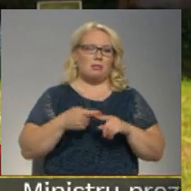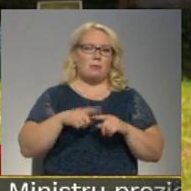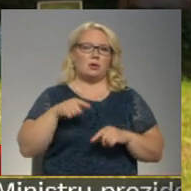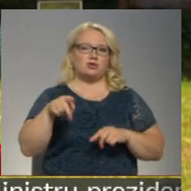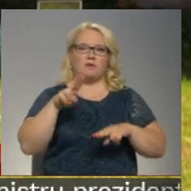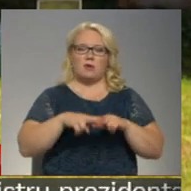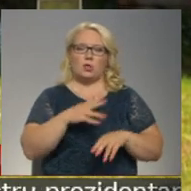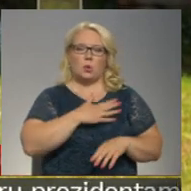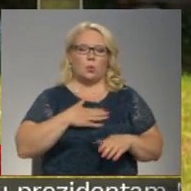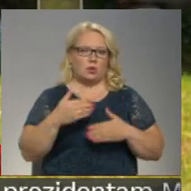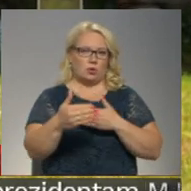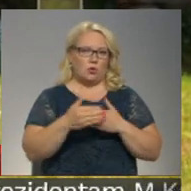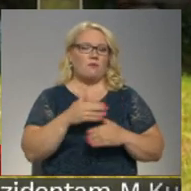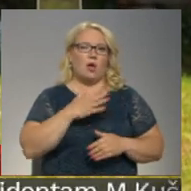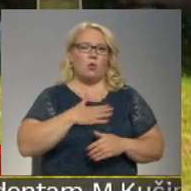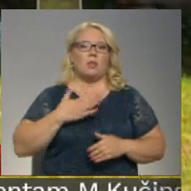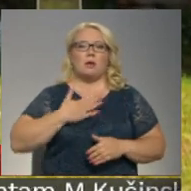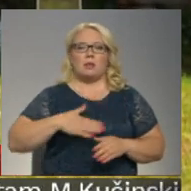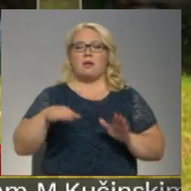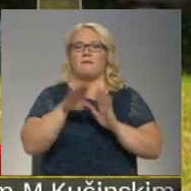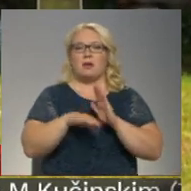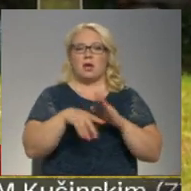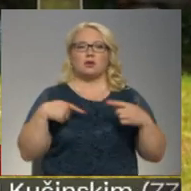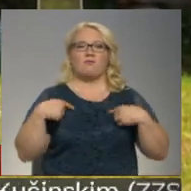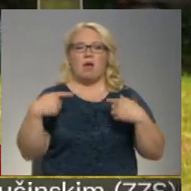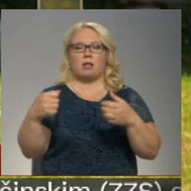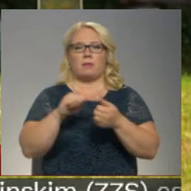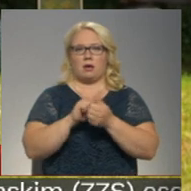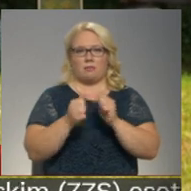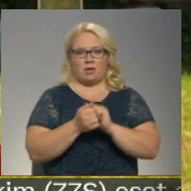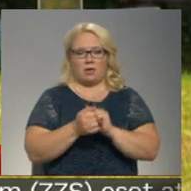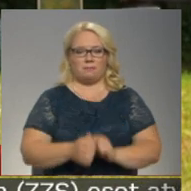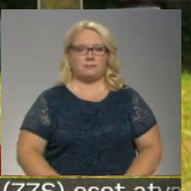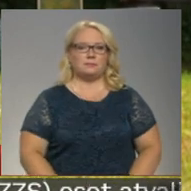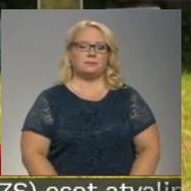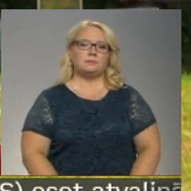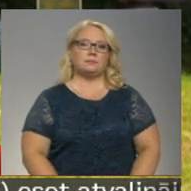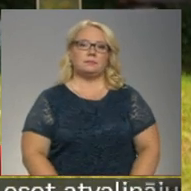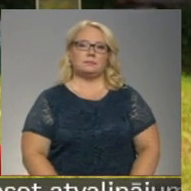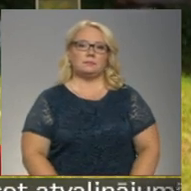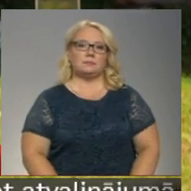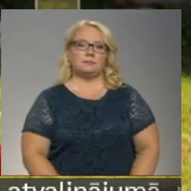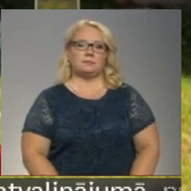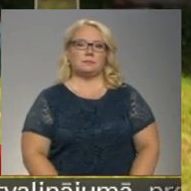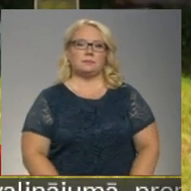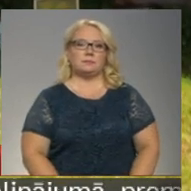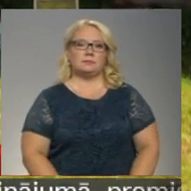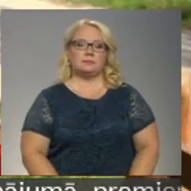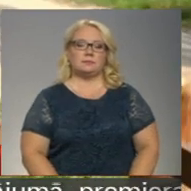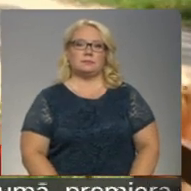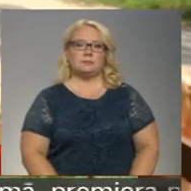šī vieta ir ļoti tuva, ļoti patīk, vienkārši velk pie tiem akmeņiem. Это так нравится, что вот тянет к этим